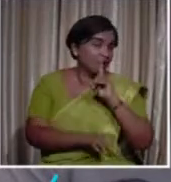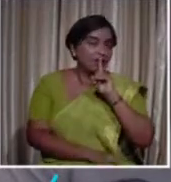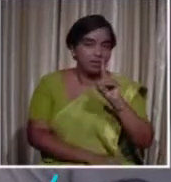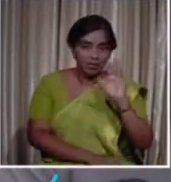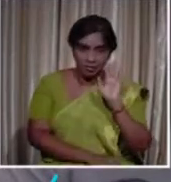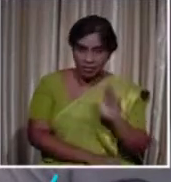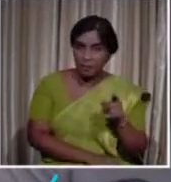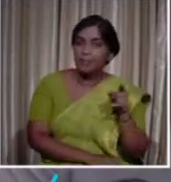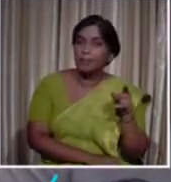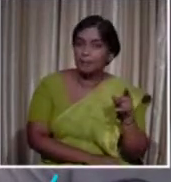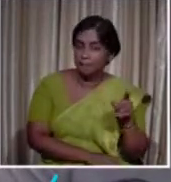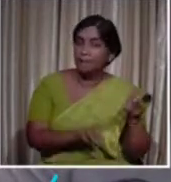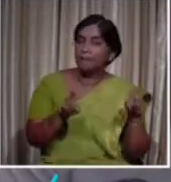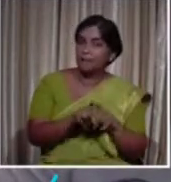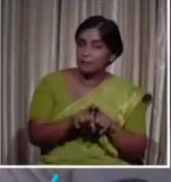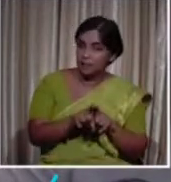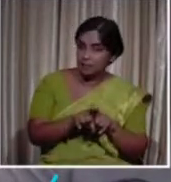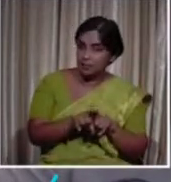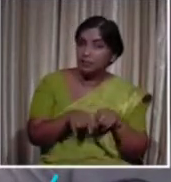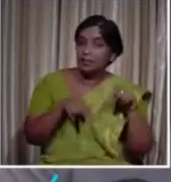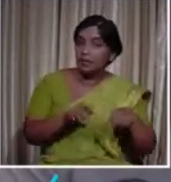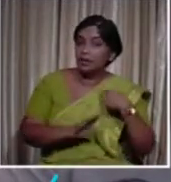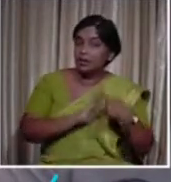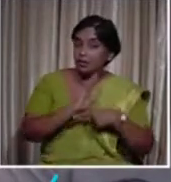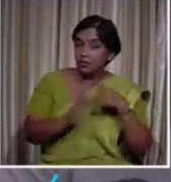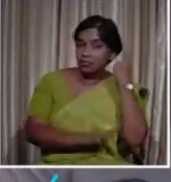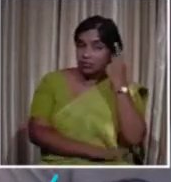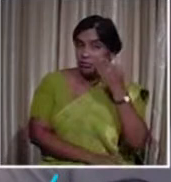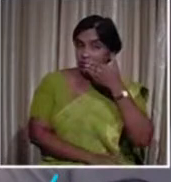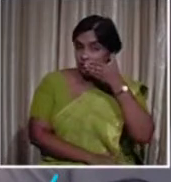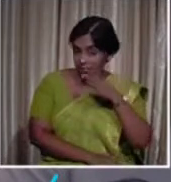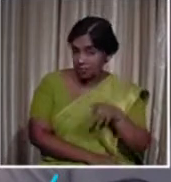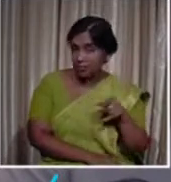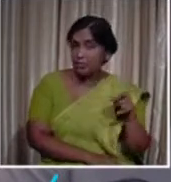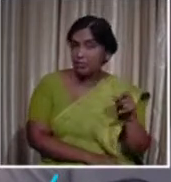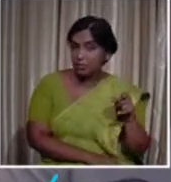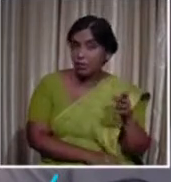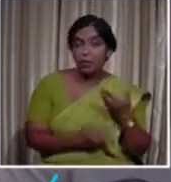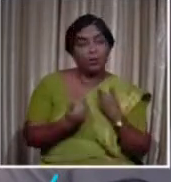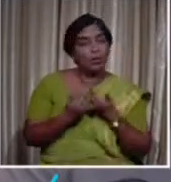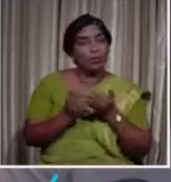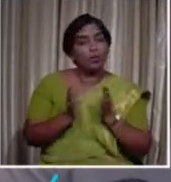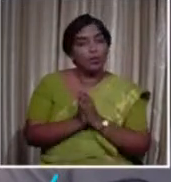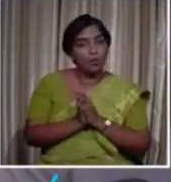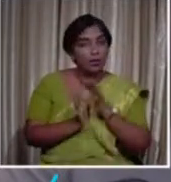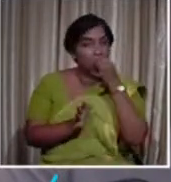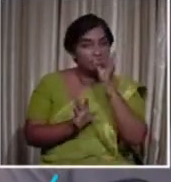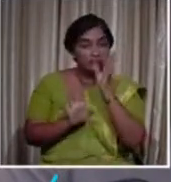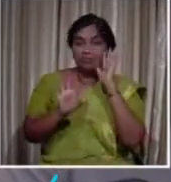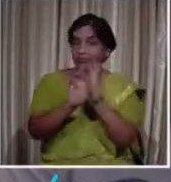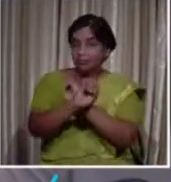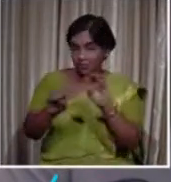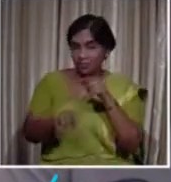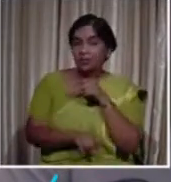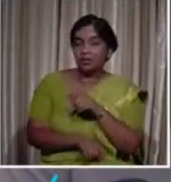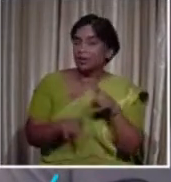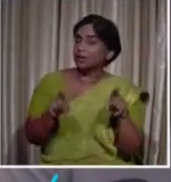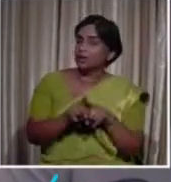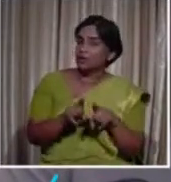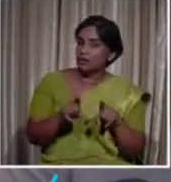තිබුණා. ඒ වගේම මේ රටේ උගතුන් බුද්ධිමතුන් තමන්ගේ Twitter පණිවිඩ හරහා ඒ